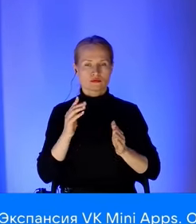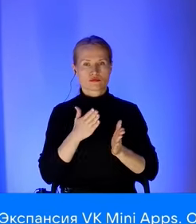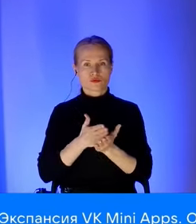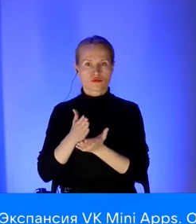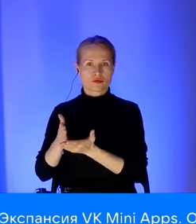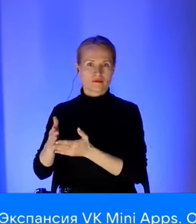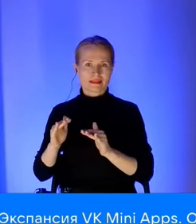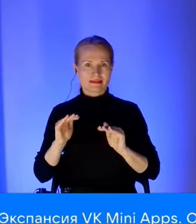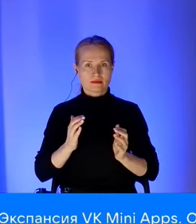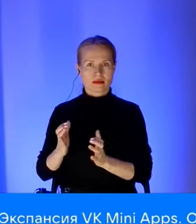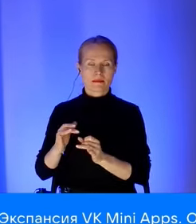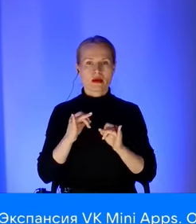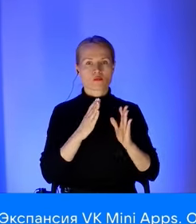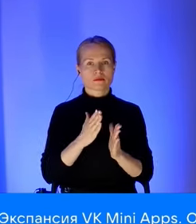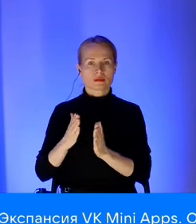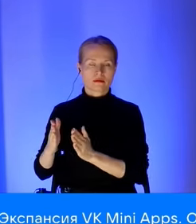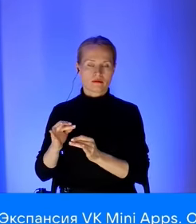для каждого участника.